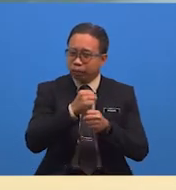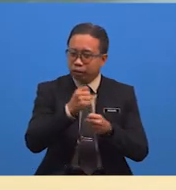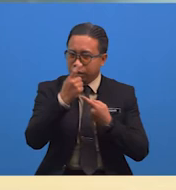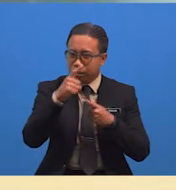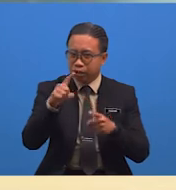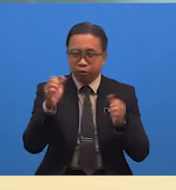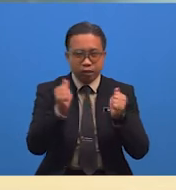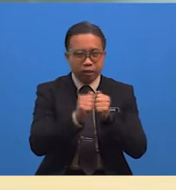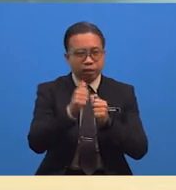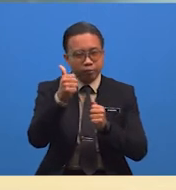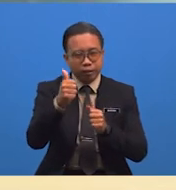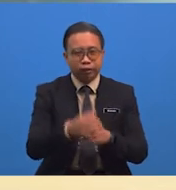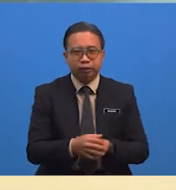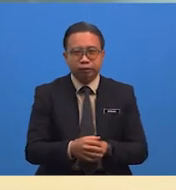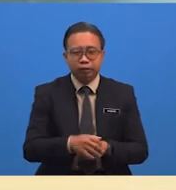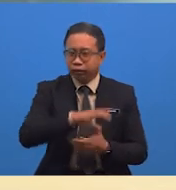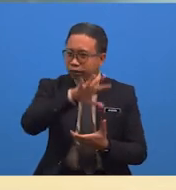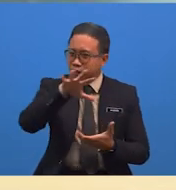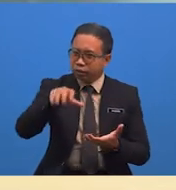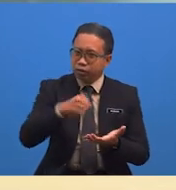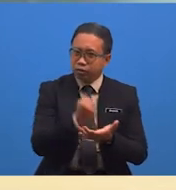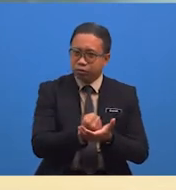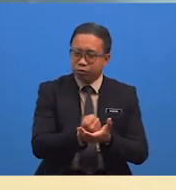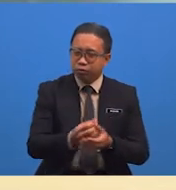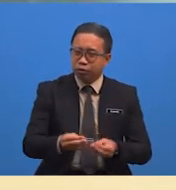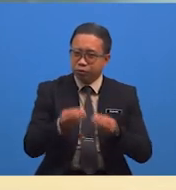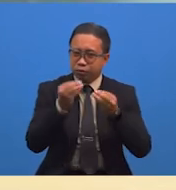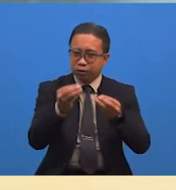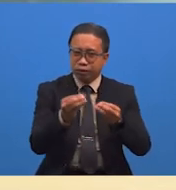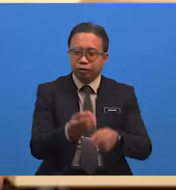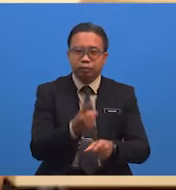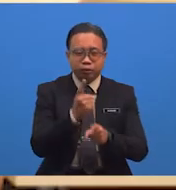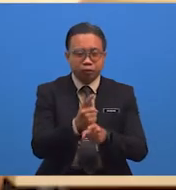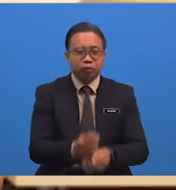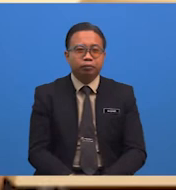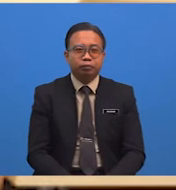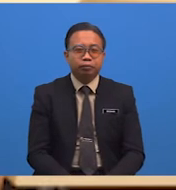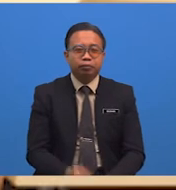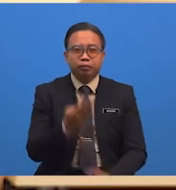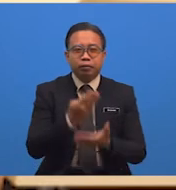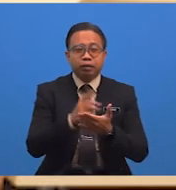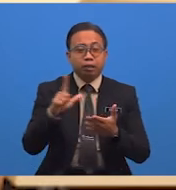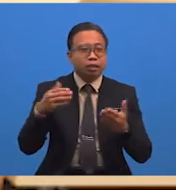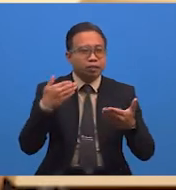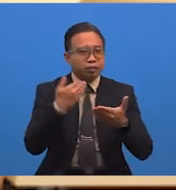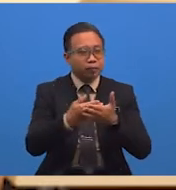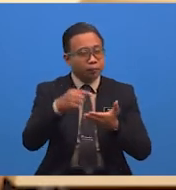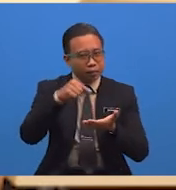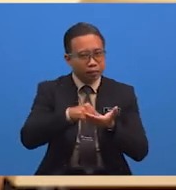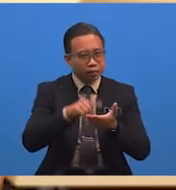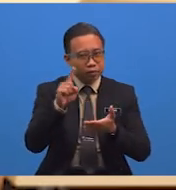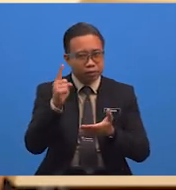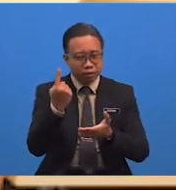dapat menjawab dengan baik semua soalan yang diberikan. Baiklah murid-murid, sampai di